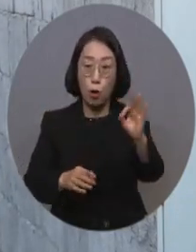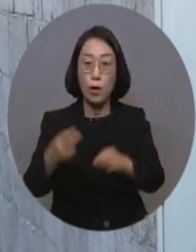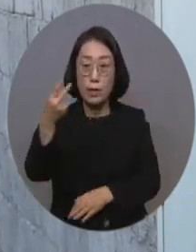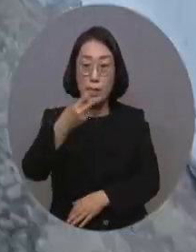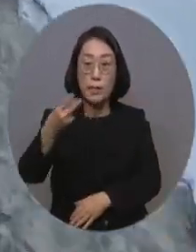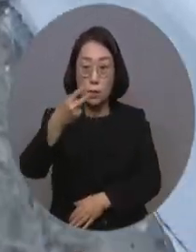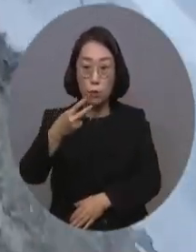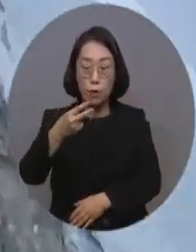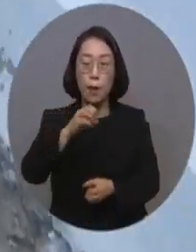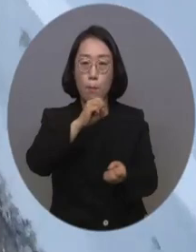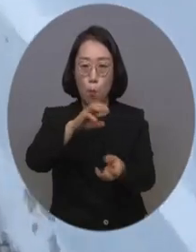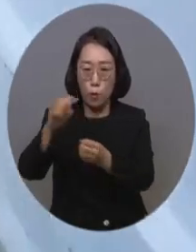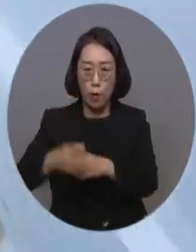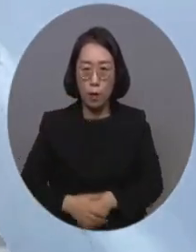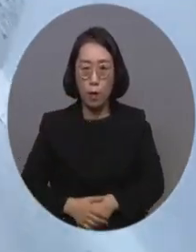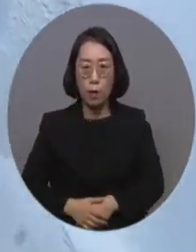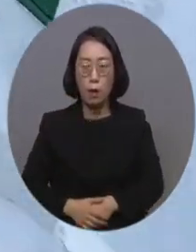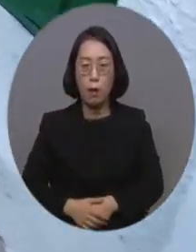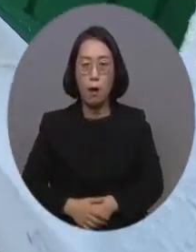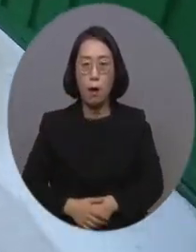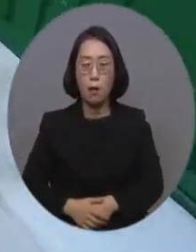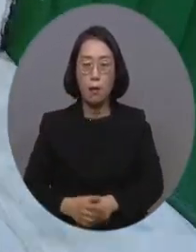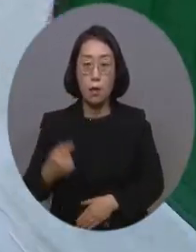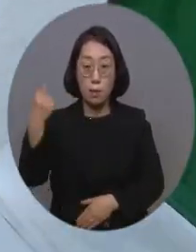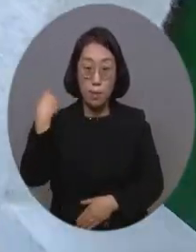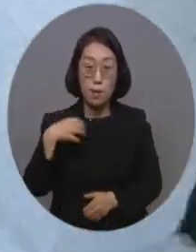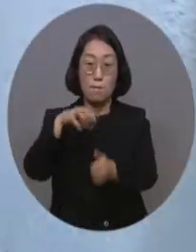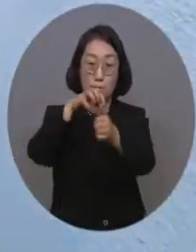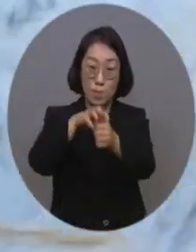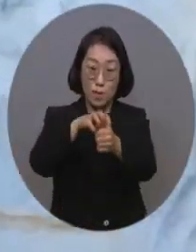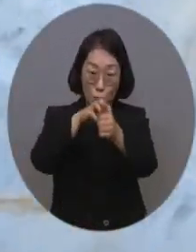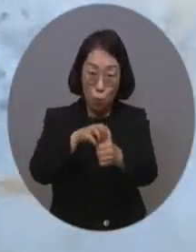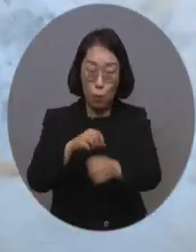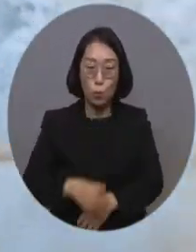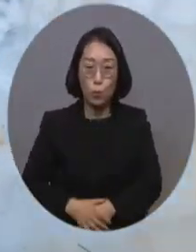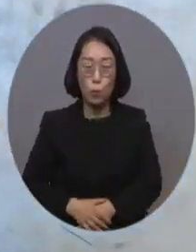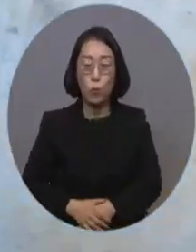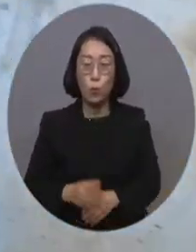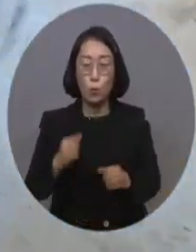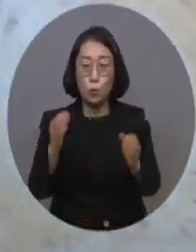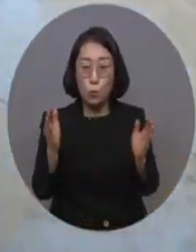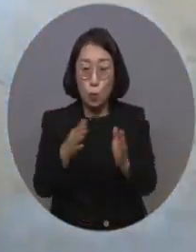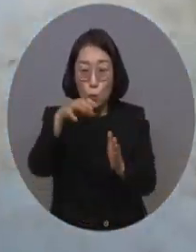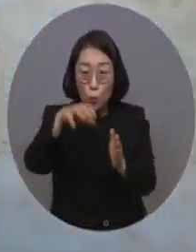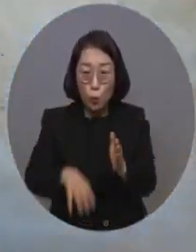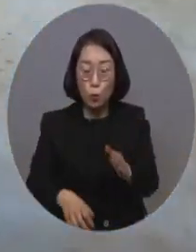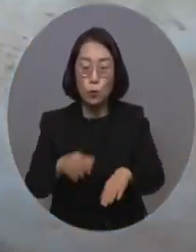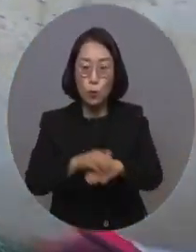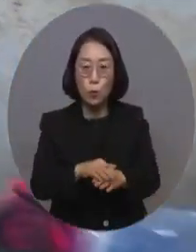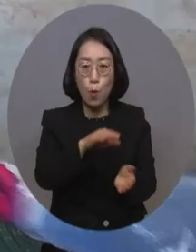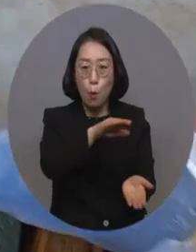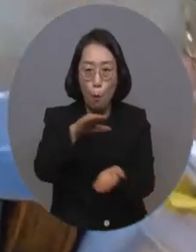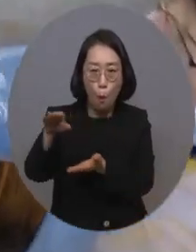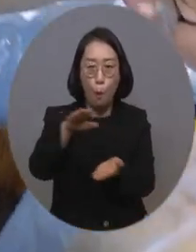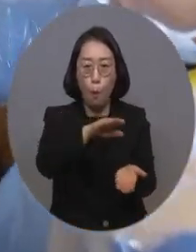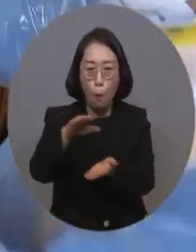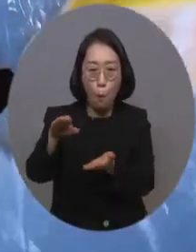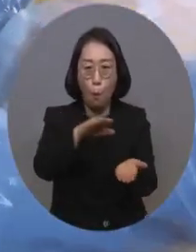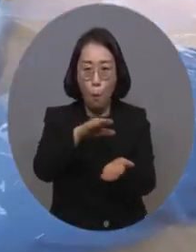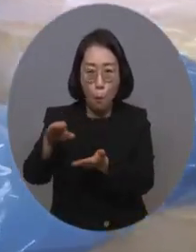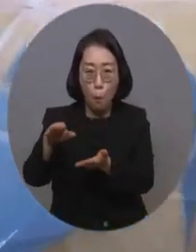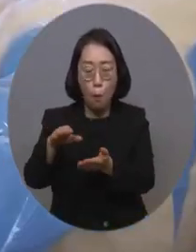전달했습니다. 하나당 3.5kg의 연탄을 지게에 지고서 옮기고 좁은 곳에서는 봉사자들이 손에서 손으로 연탄을